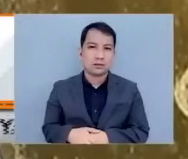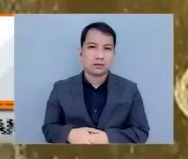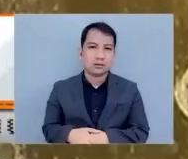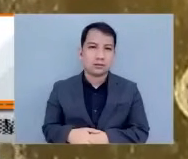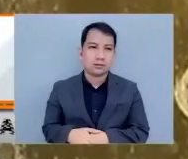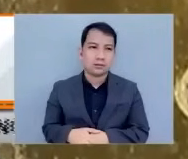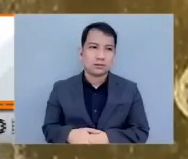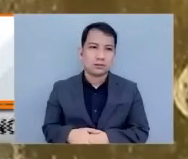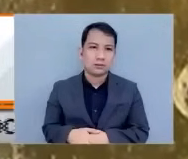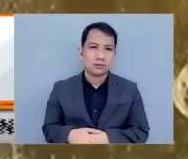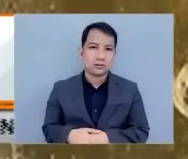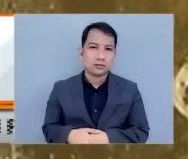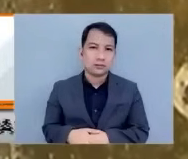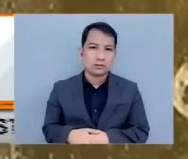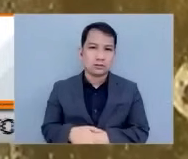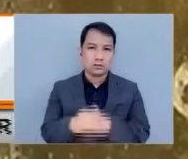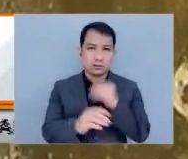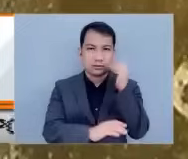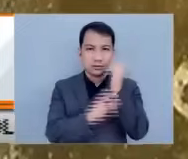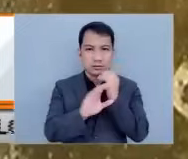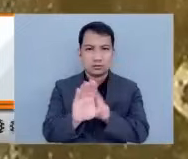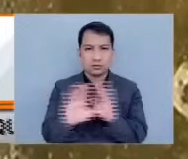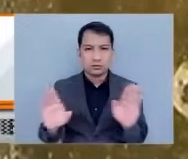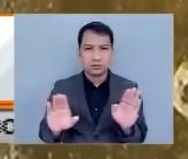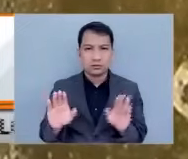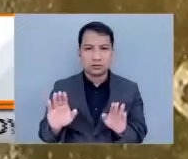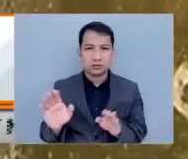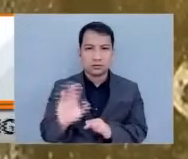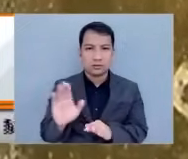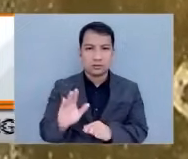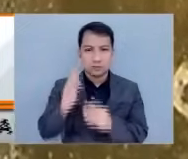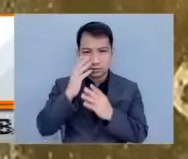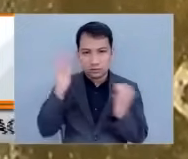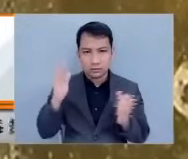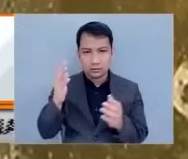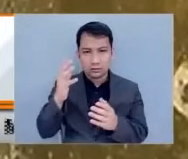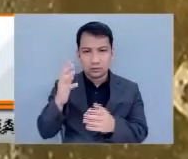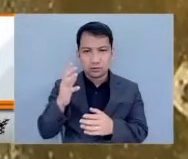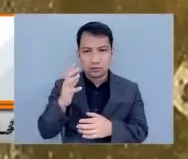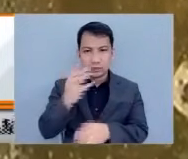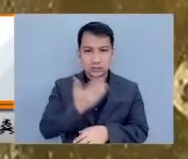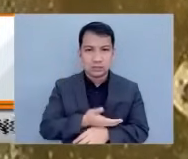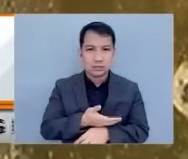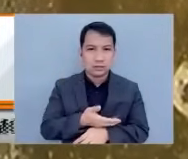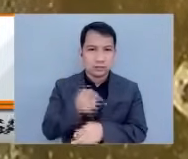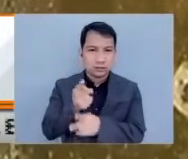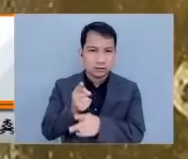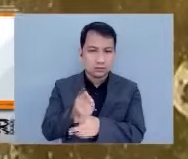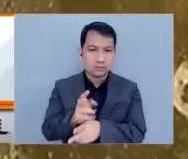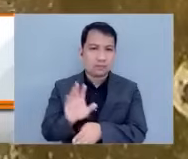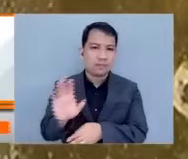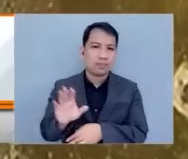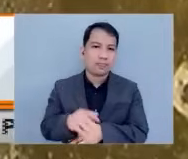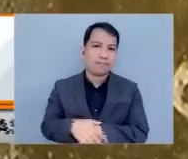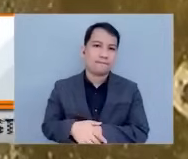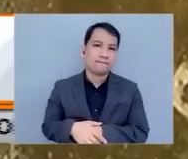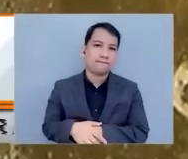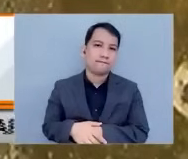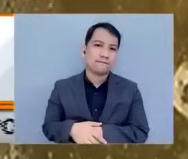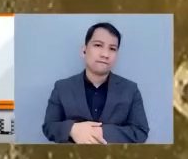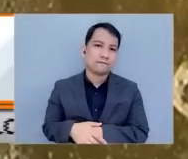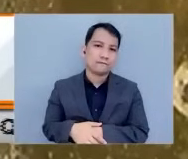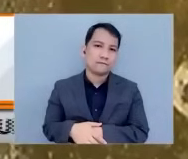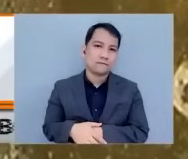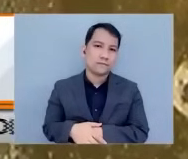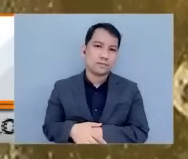sana sa kondo, papatulog ko. Hindi! Magagalit yung anak ko. Sige, balik mo yun. Binantayan ko na siya noon. Tinitignan ko na siya dito. Sabi ko, akin na yung